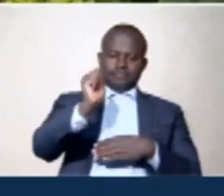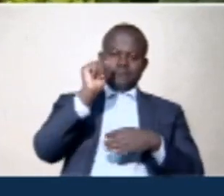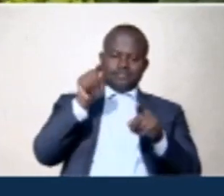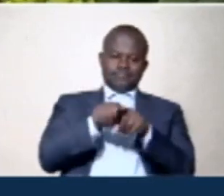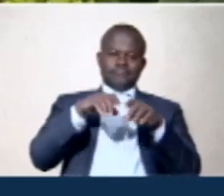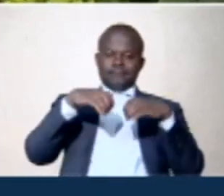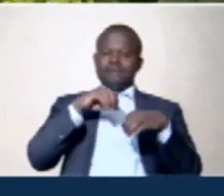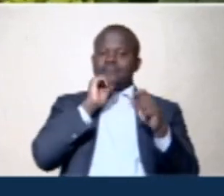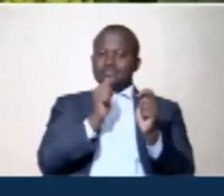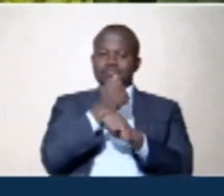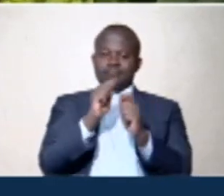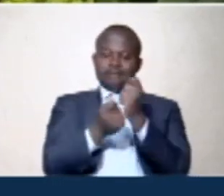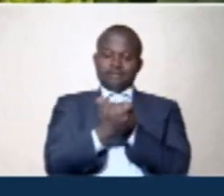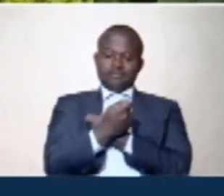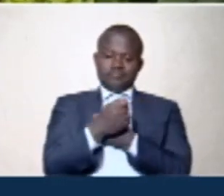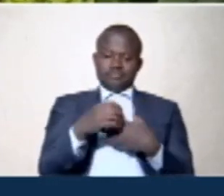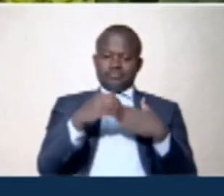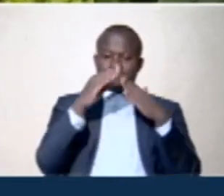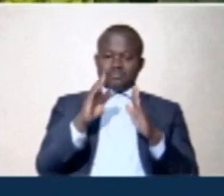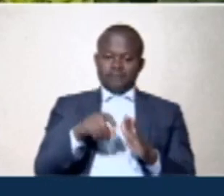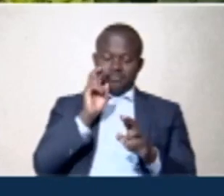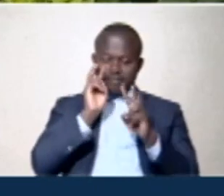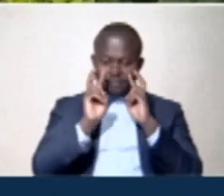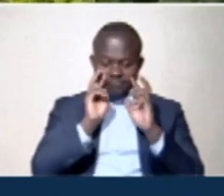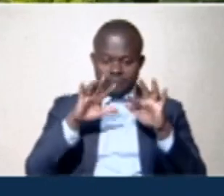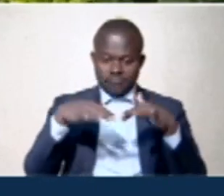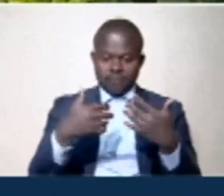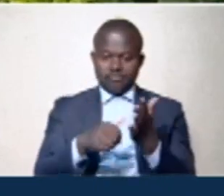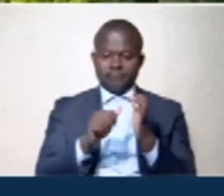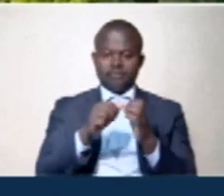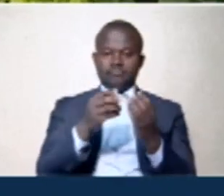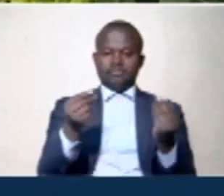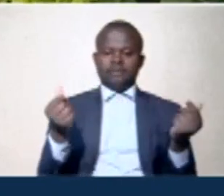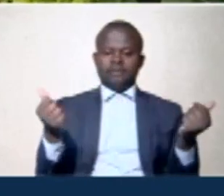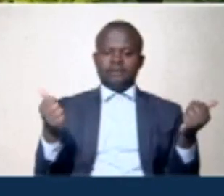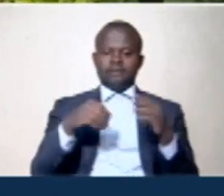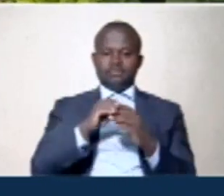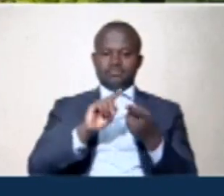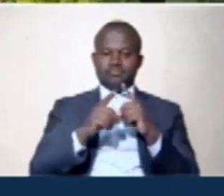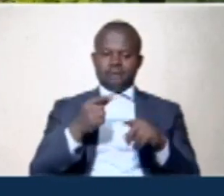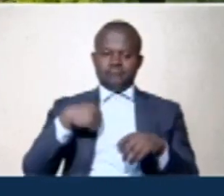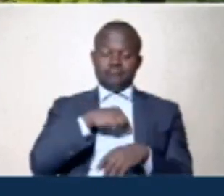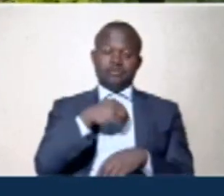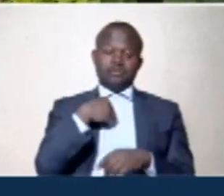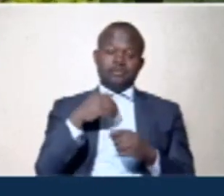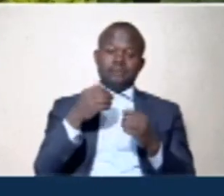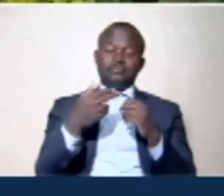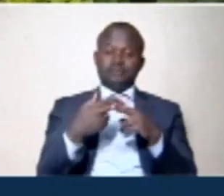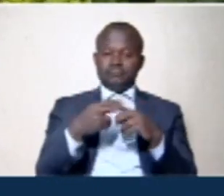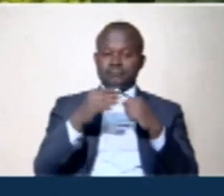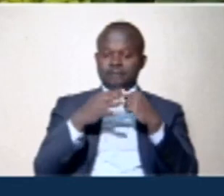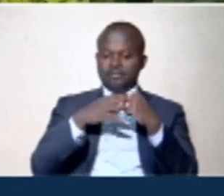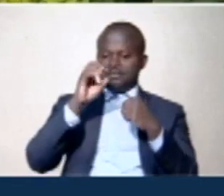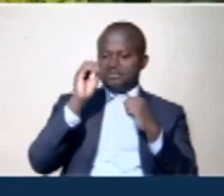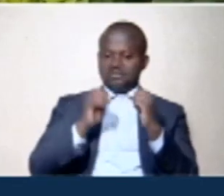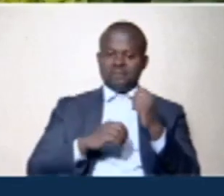kimwe n'uko Kongo itazayihindura. Abayobozi bakwiye kureba uburyo iki kibazo cyarangira vuba. Mu nshuti zanjye 99% ni